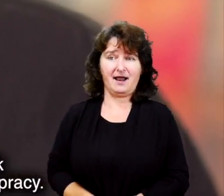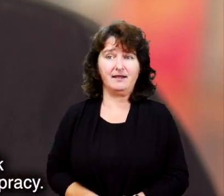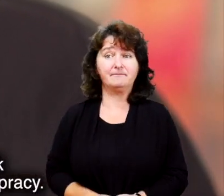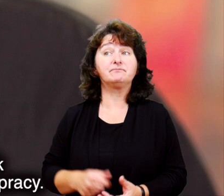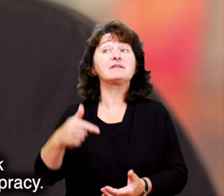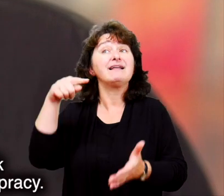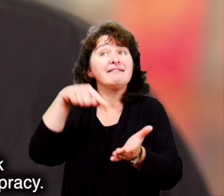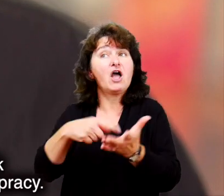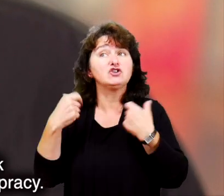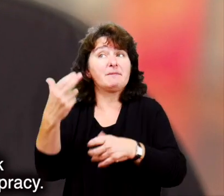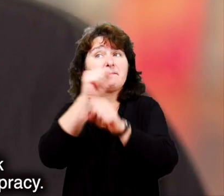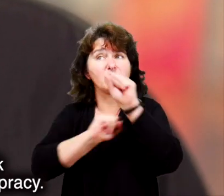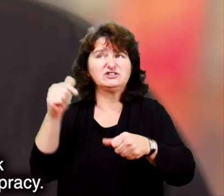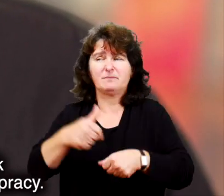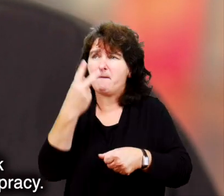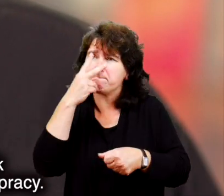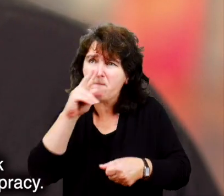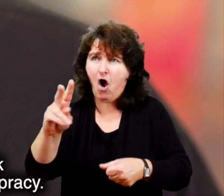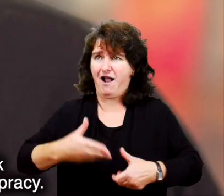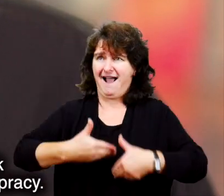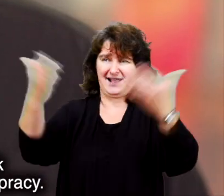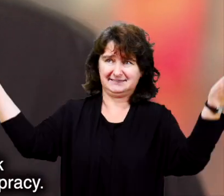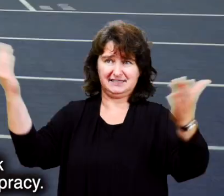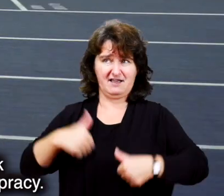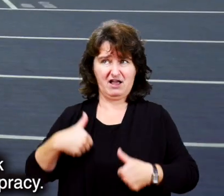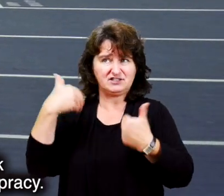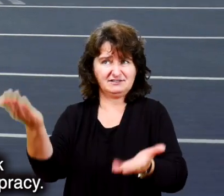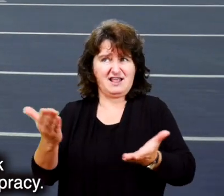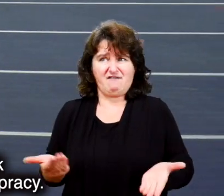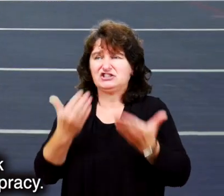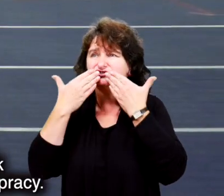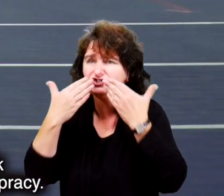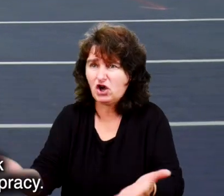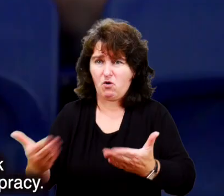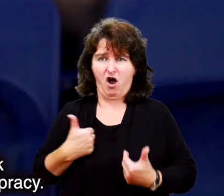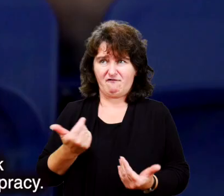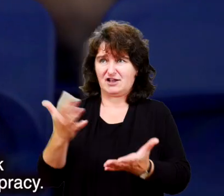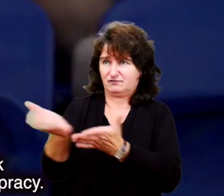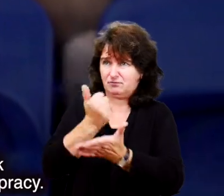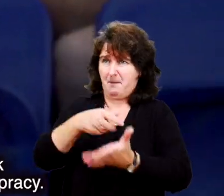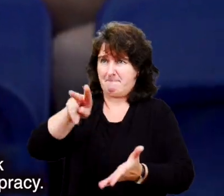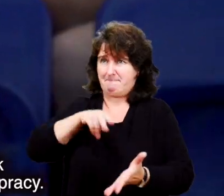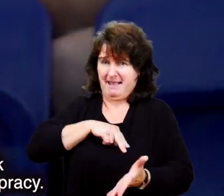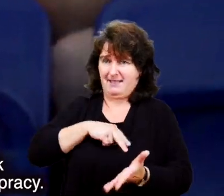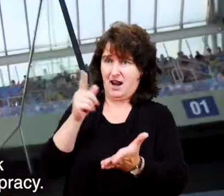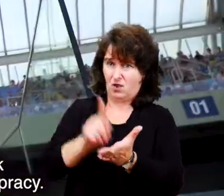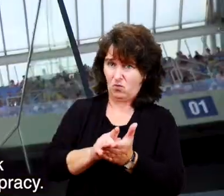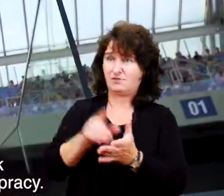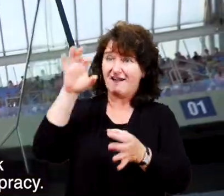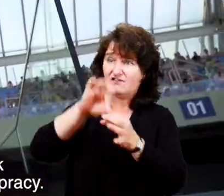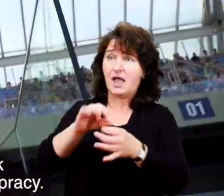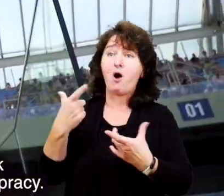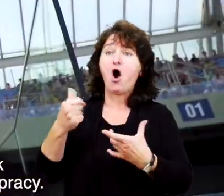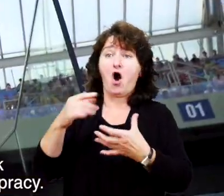tych sportowców powinno się pokazywać, że tych sportowców powinno się honorować, powinno im się dziękować za te medale na tych paraolimpiadach, prawda? I